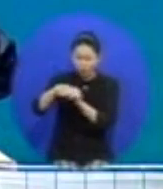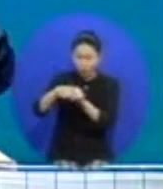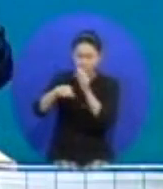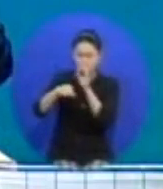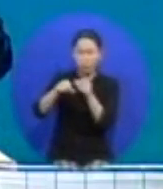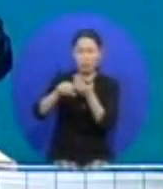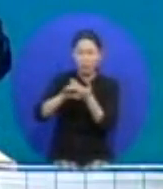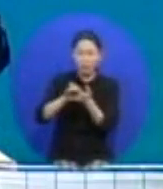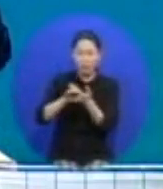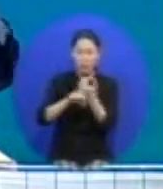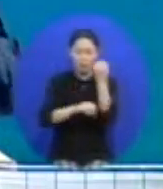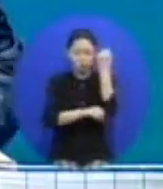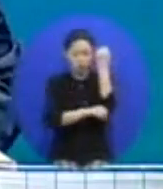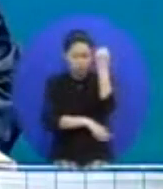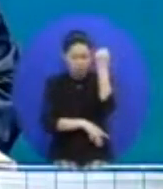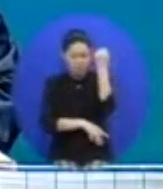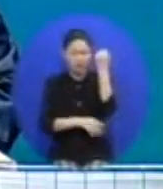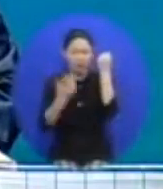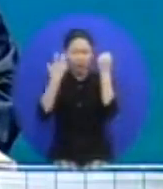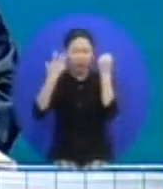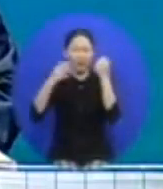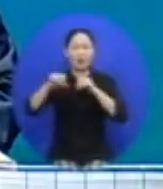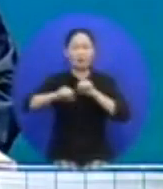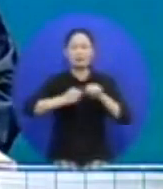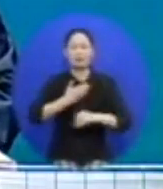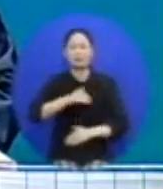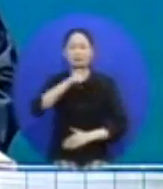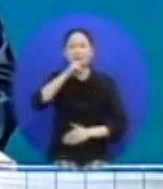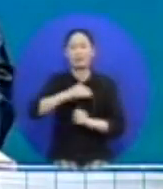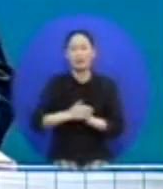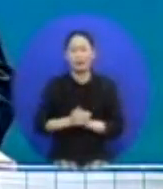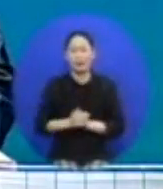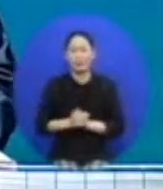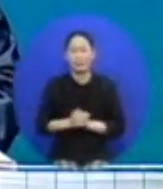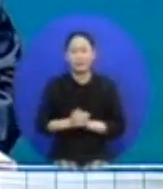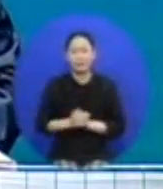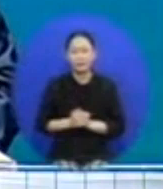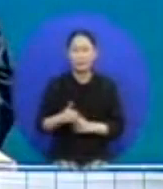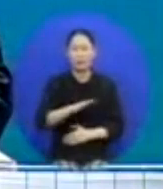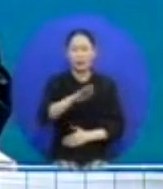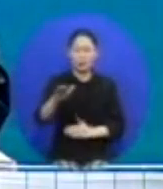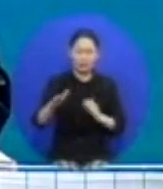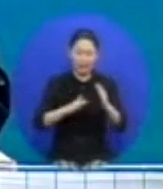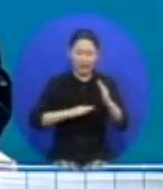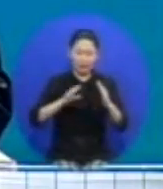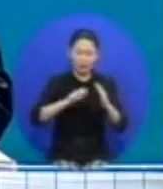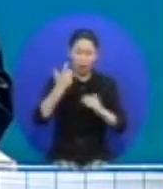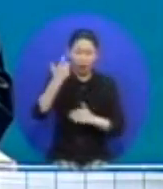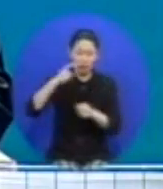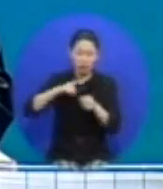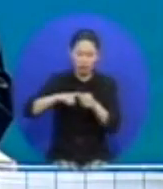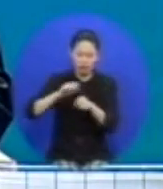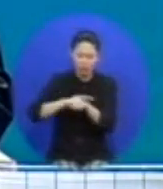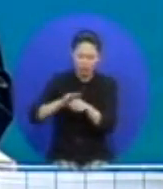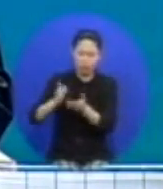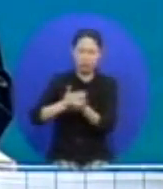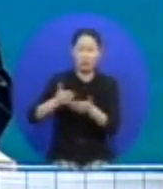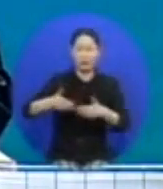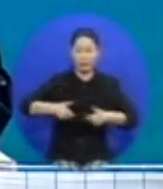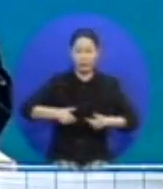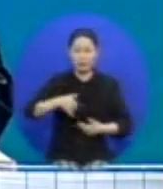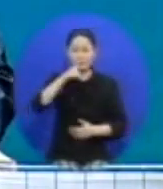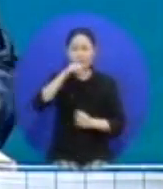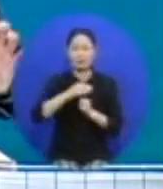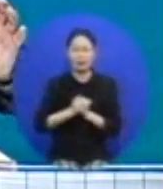그 뿌리인 영의 역사를 안다 말입니다 여러분 가정을 영적으로 잘 분별해야 되요